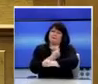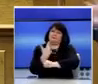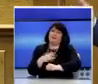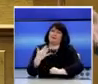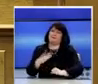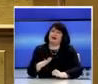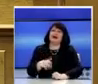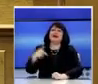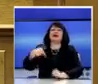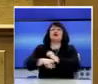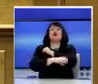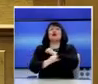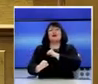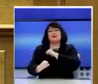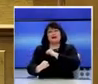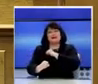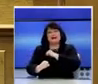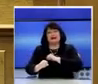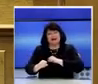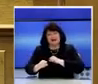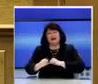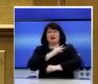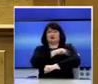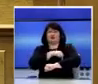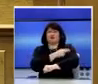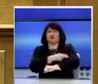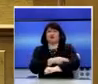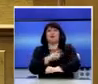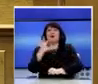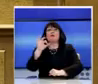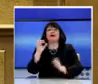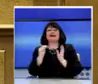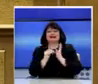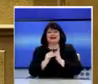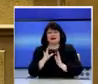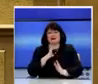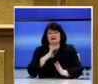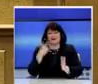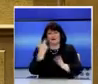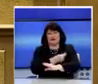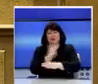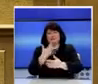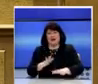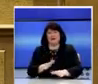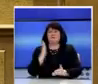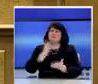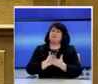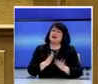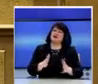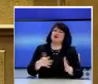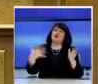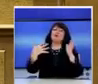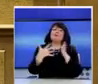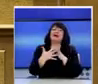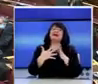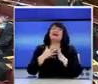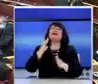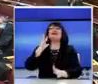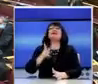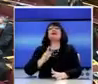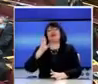του Γενικού Γραμματέα Πρωτοβάθμιας Υγείας περίπου 50.000 πολίτες. Δηλαδή κατά μέσο όρο 5.000 την